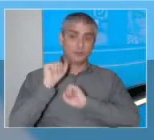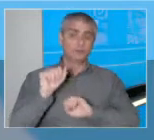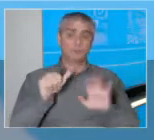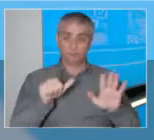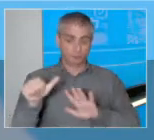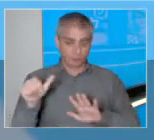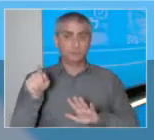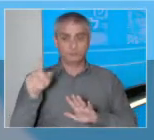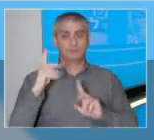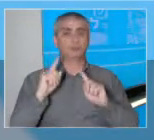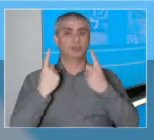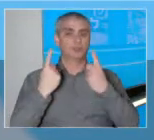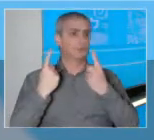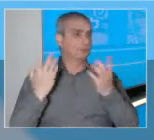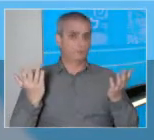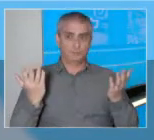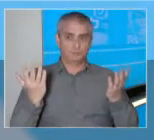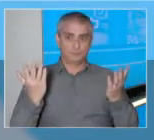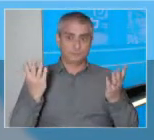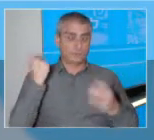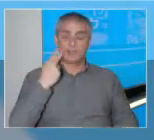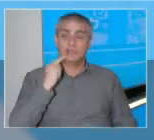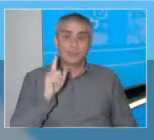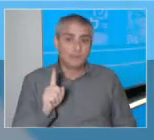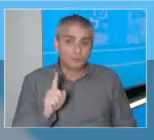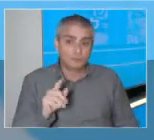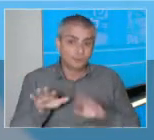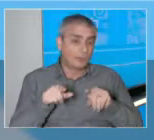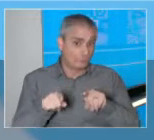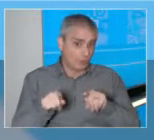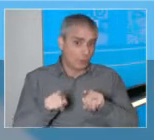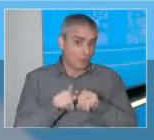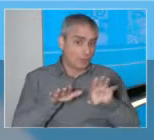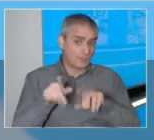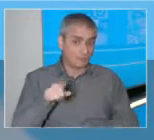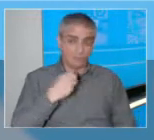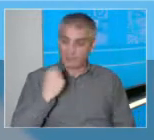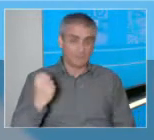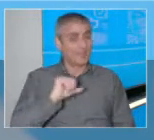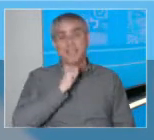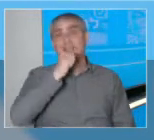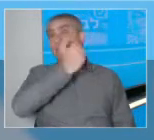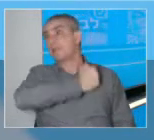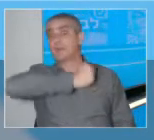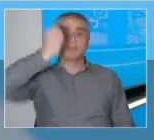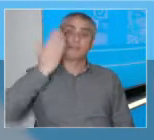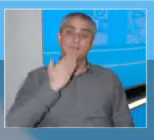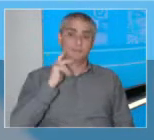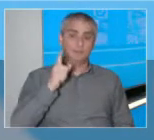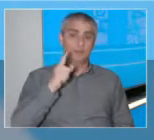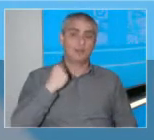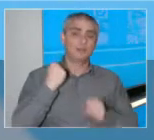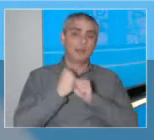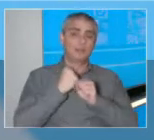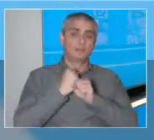לשישה חודשים, זה מה שיקרה. אגב, מה הייתה ההתחייבות? שהממשלה, באותה ממשלת ימין, הכי ימנית בתולדות מדינת ישראל,